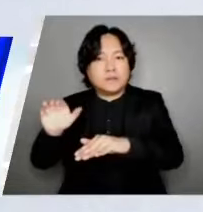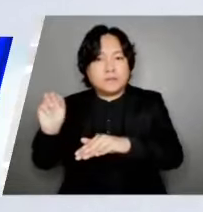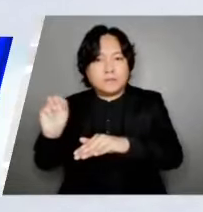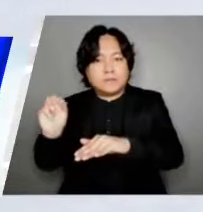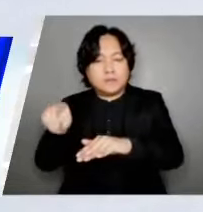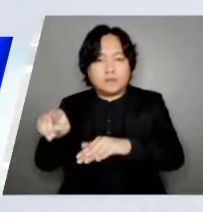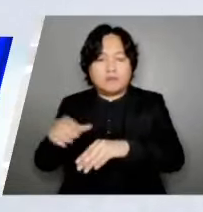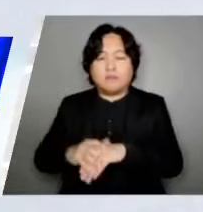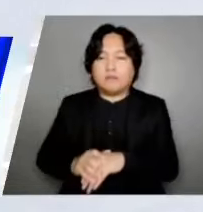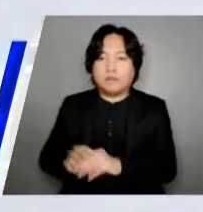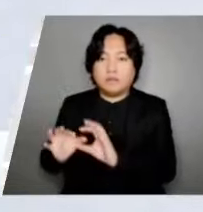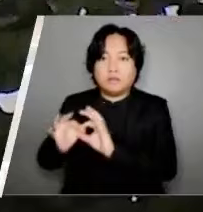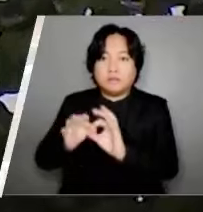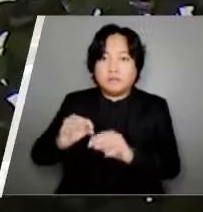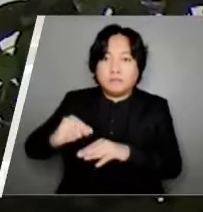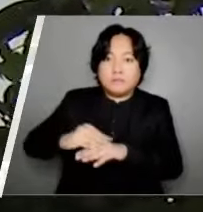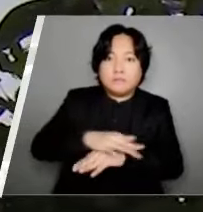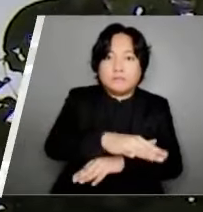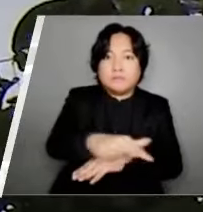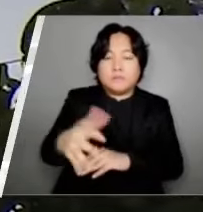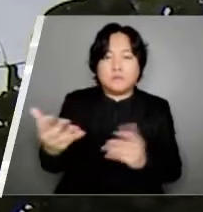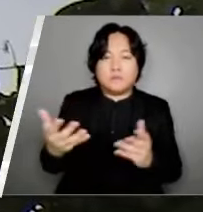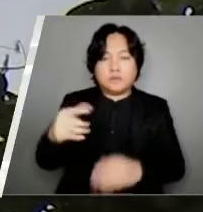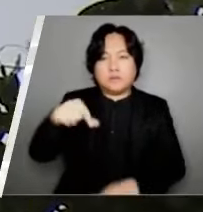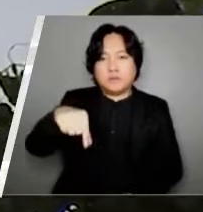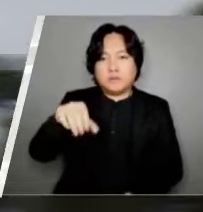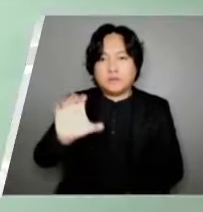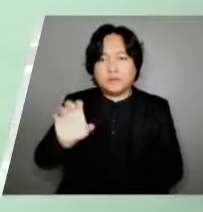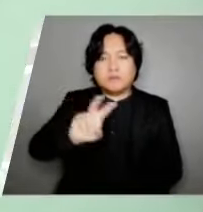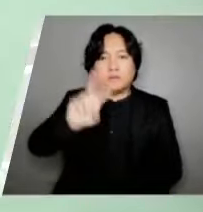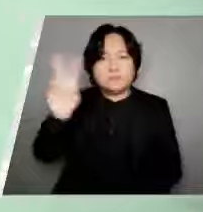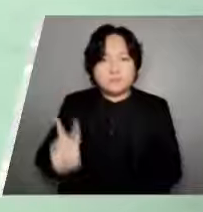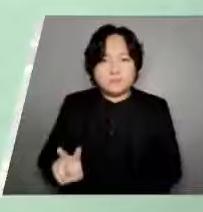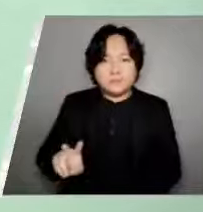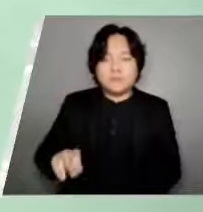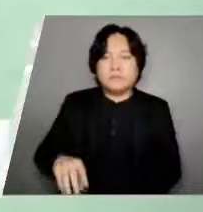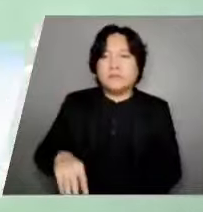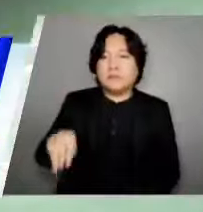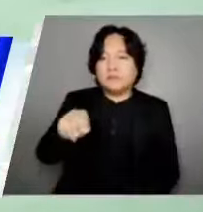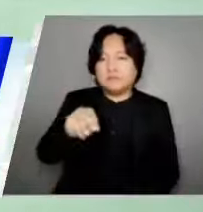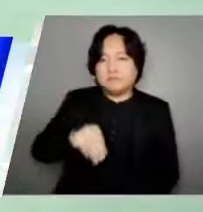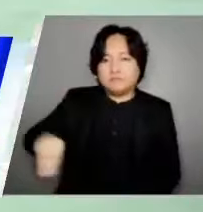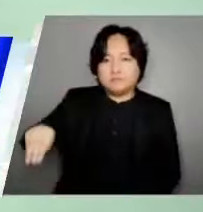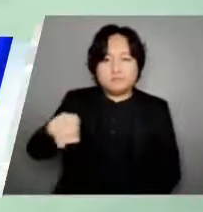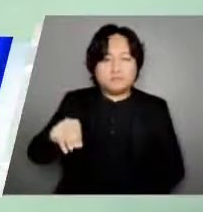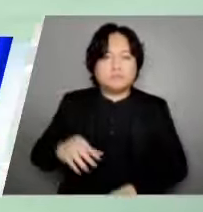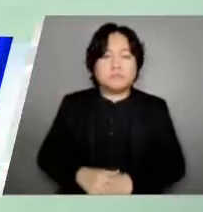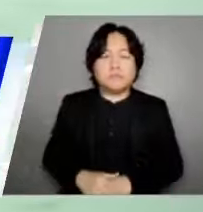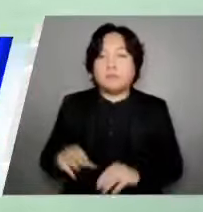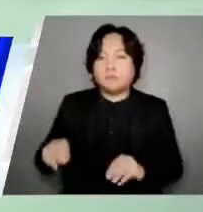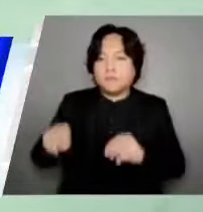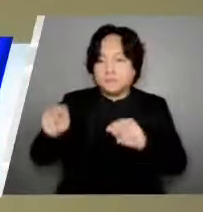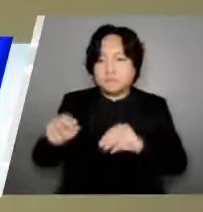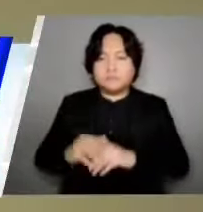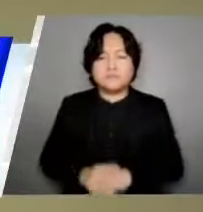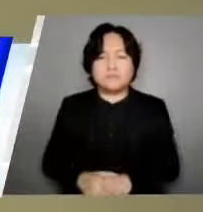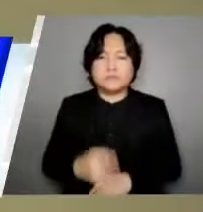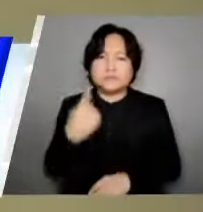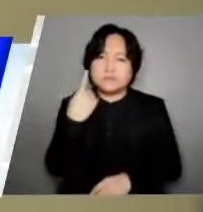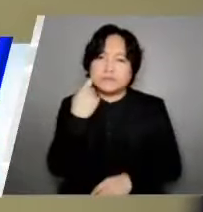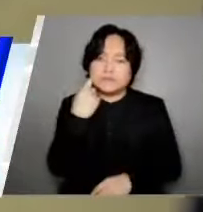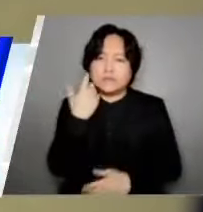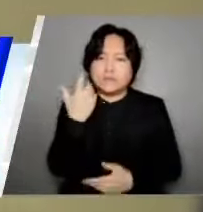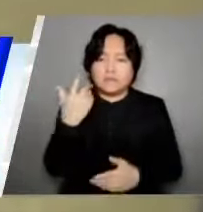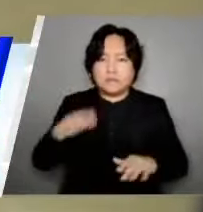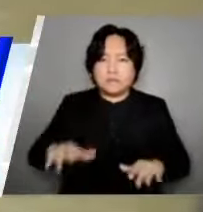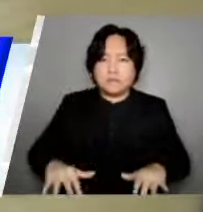kahabaan ng Tulian River sa Quezon City, Valenzuela at Malabon. Hanggang kanina, tumaas pa ang baha sa Hermosa Bataan. Mas mataas